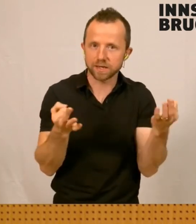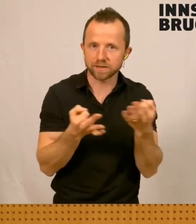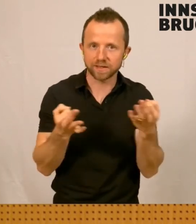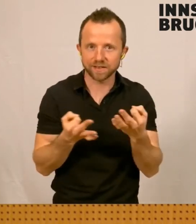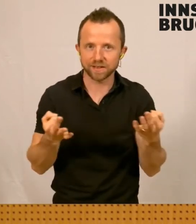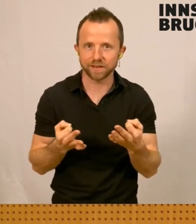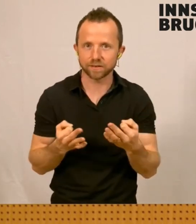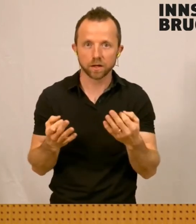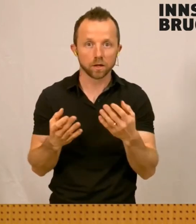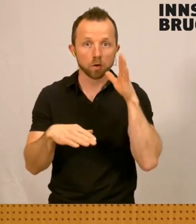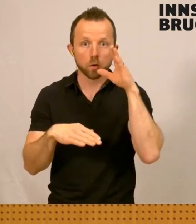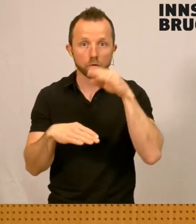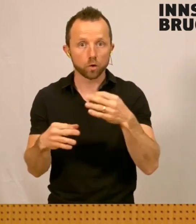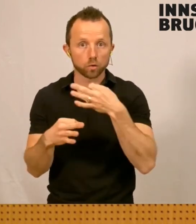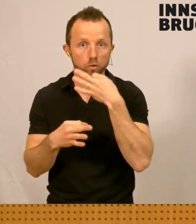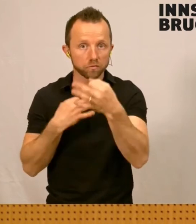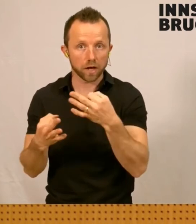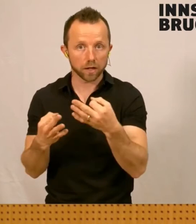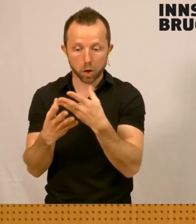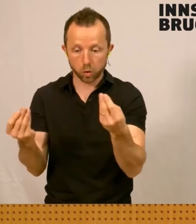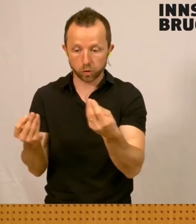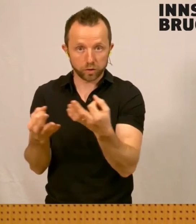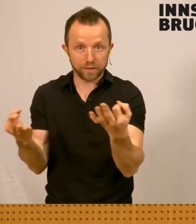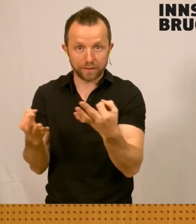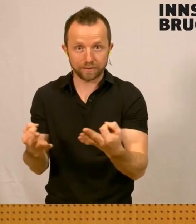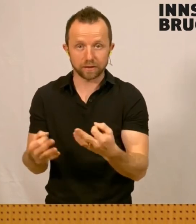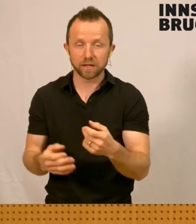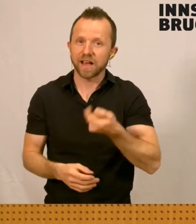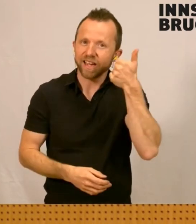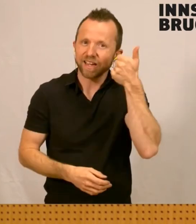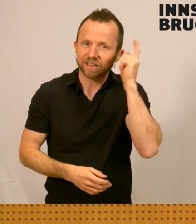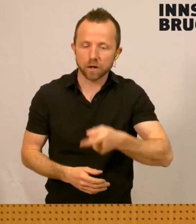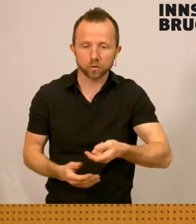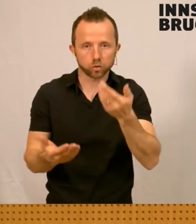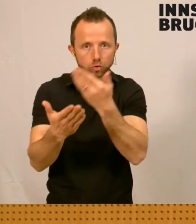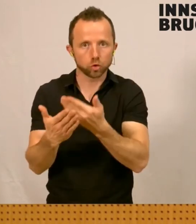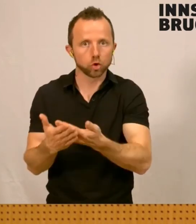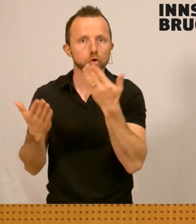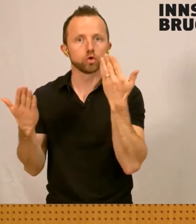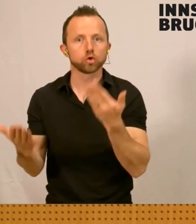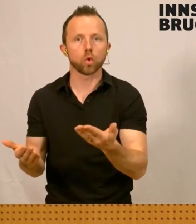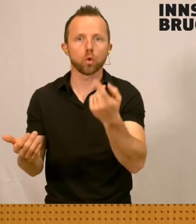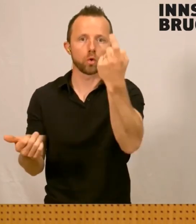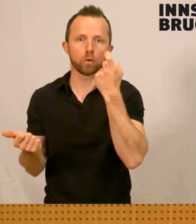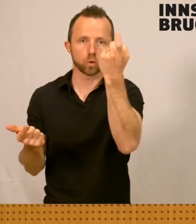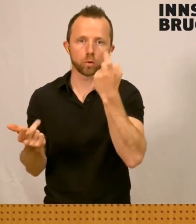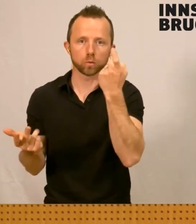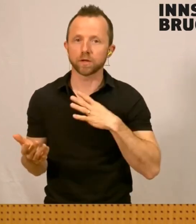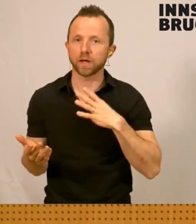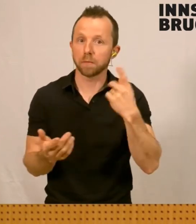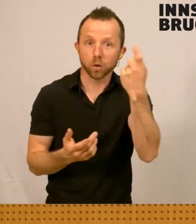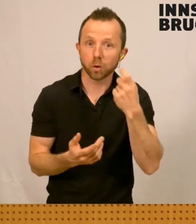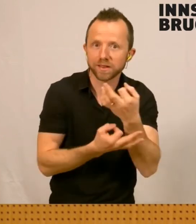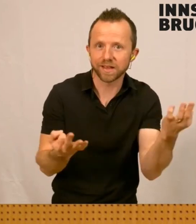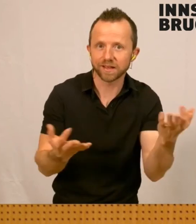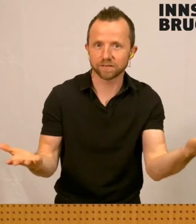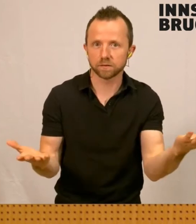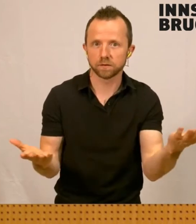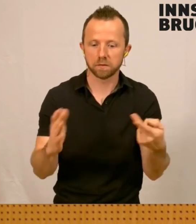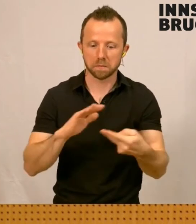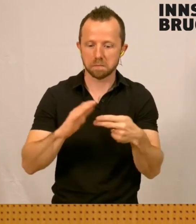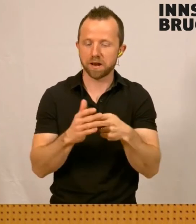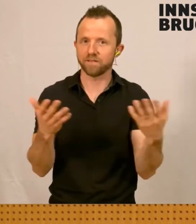Lösung der Wohnungsfrage, 1000 Ankündigungen und keine Lösungen. Was bitte habt ihr vor? Wir